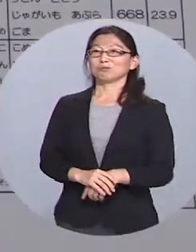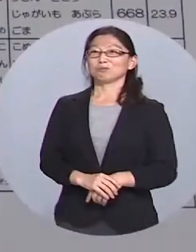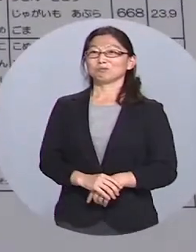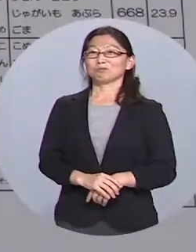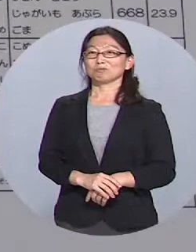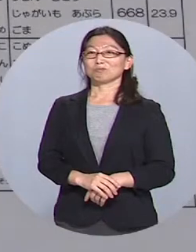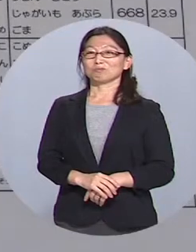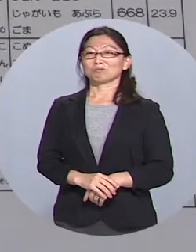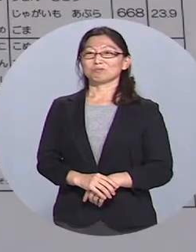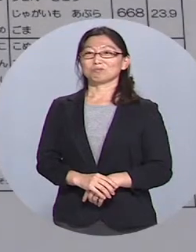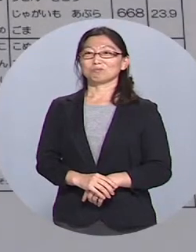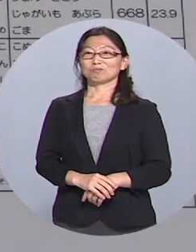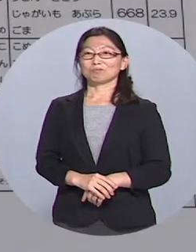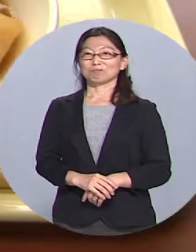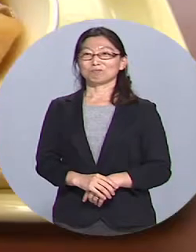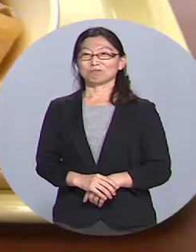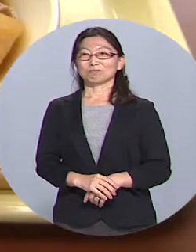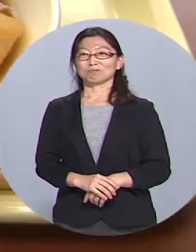ません。